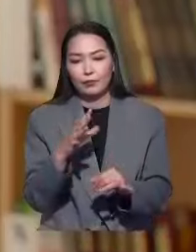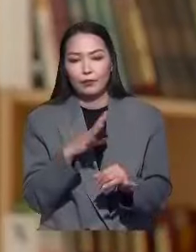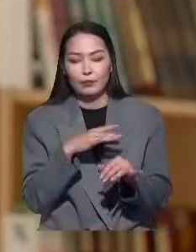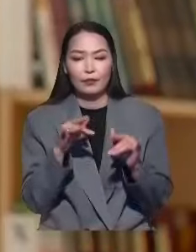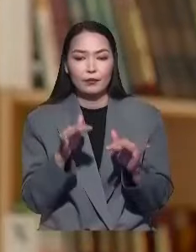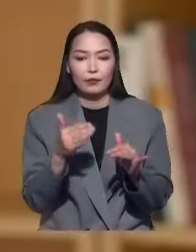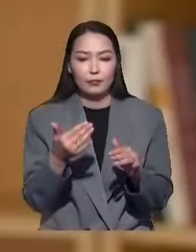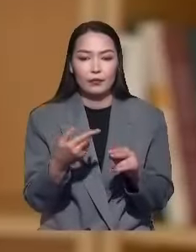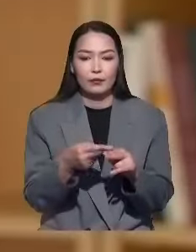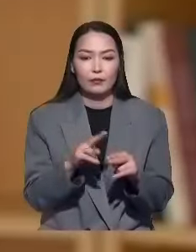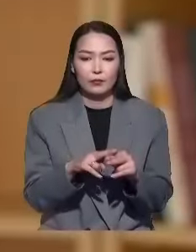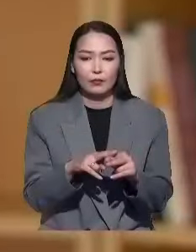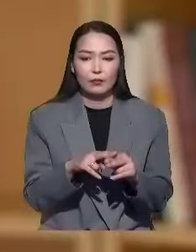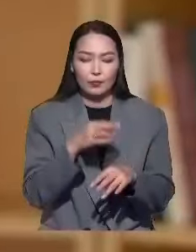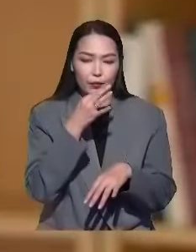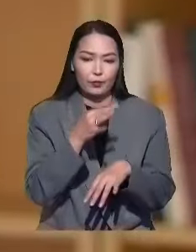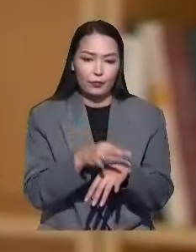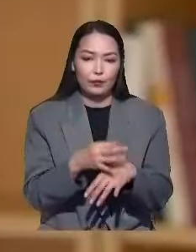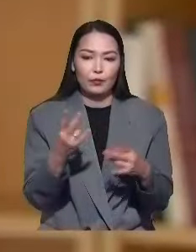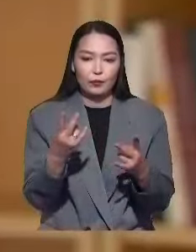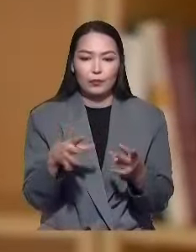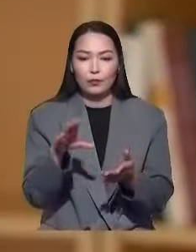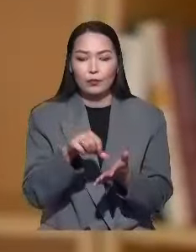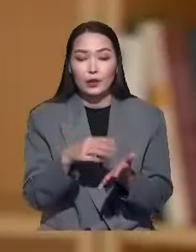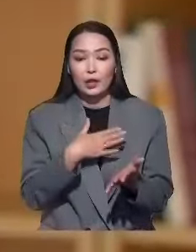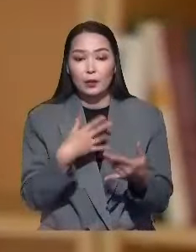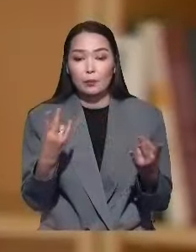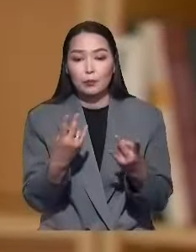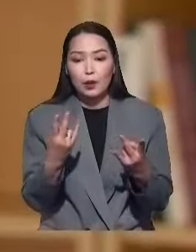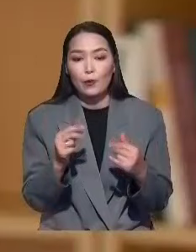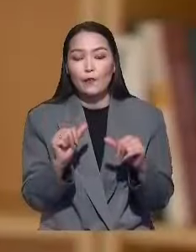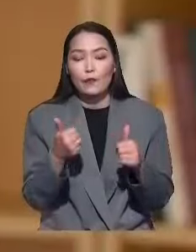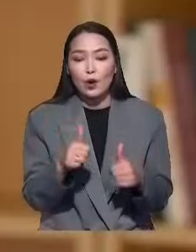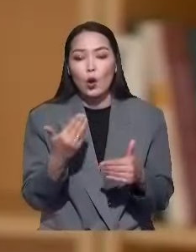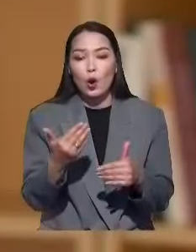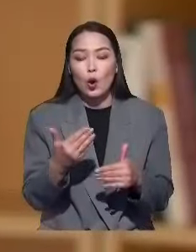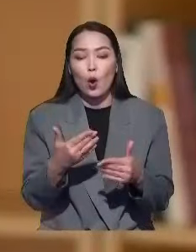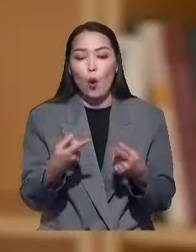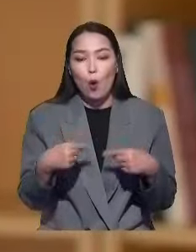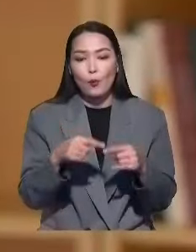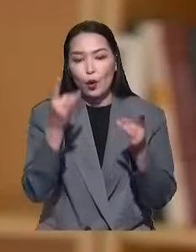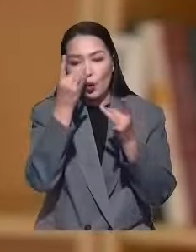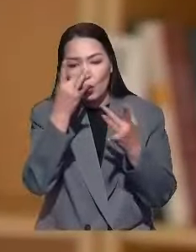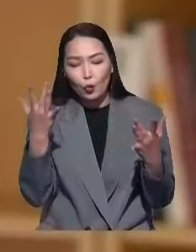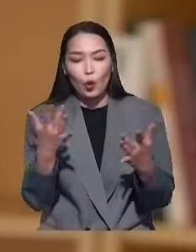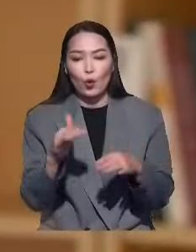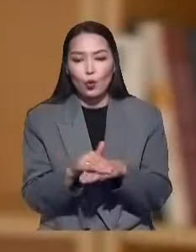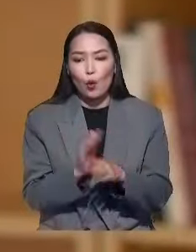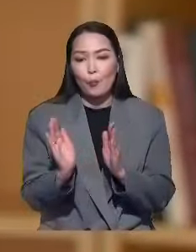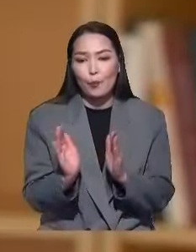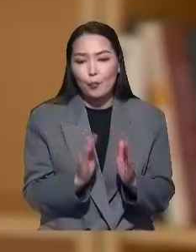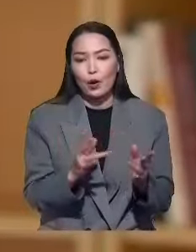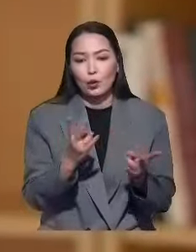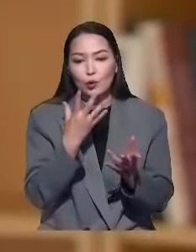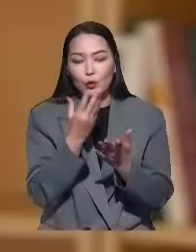часть населения, они, соответственно, они из общества выходят. Нам надо формировать в обществе культуру добропорядочности, повышать правовую культуру.